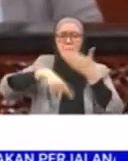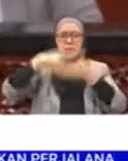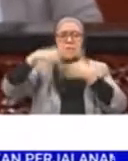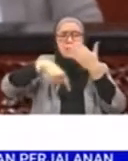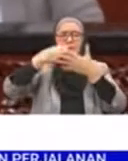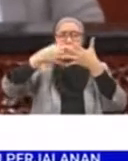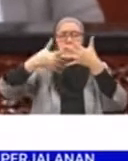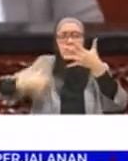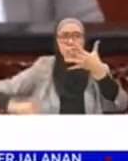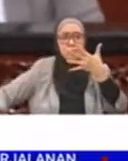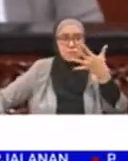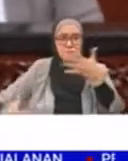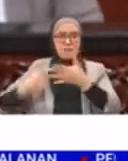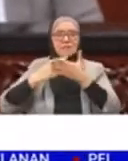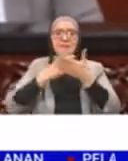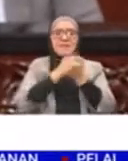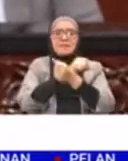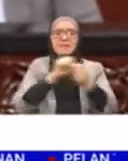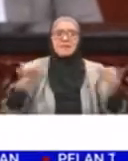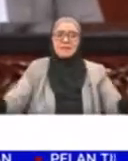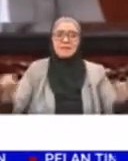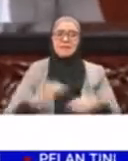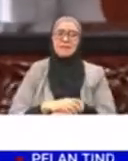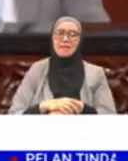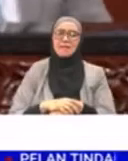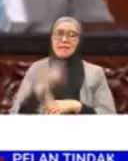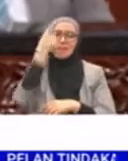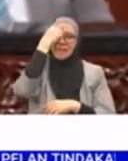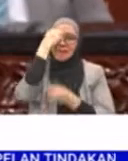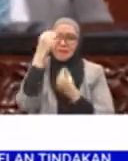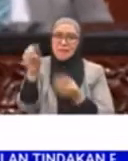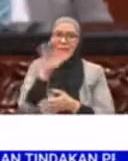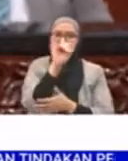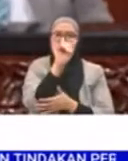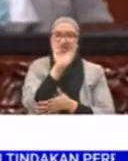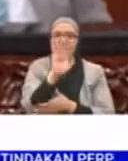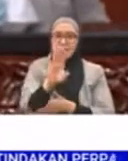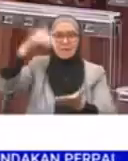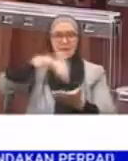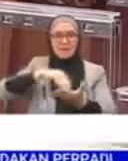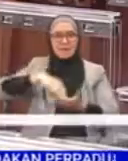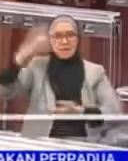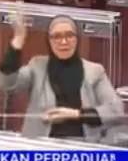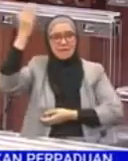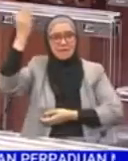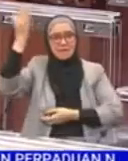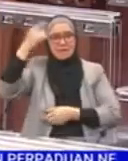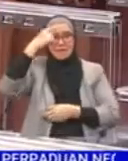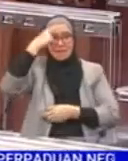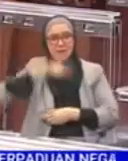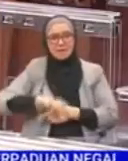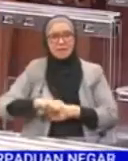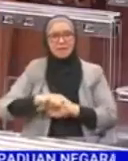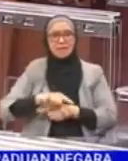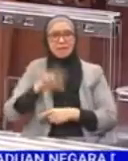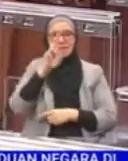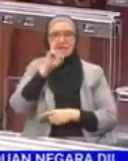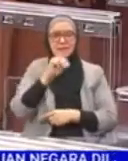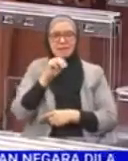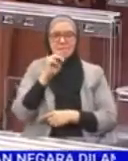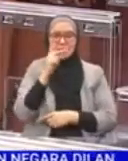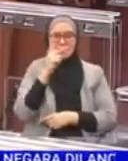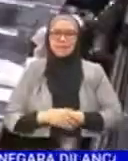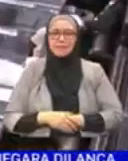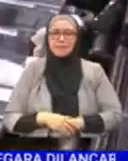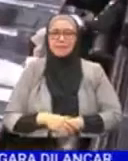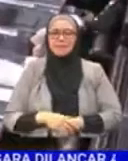program yang disediakan. Bagi penghuni yang bukan beragama Islam, ruang dan kemudahan beribadat mengikut kepercayaan agama masing-masing